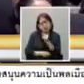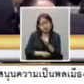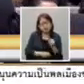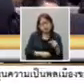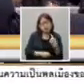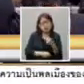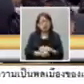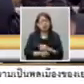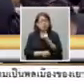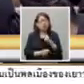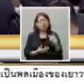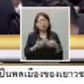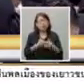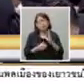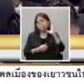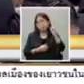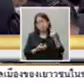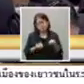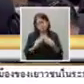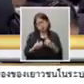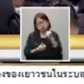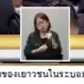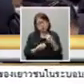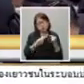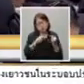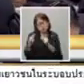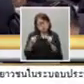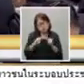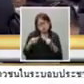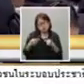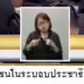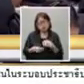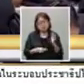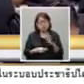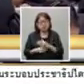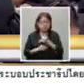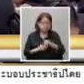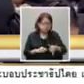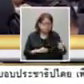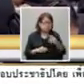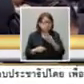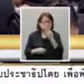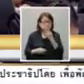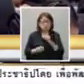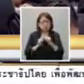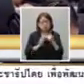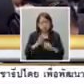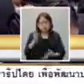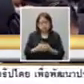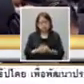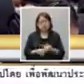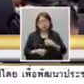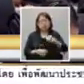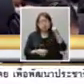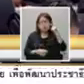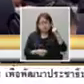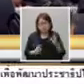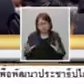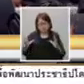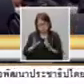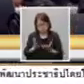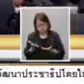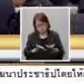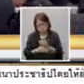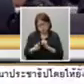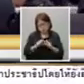ณพ่อคุณแม่ผมสอนมาดีผมไม่โต้ตอบหรอกครับผมก็กลับลงมาผมก็ไม่ได้พูดอะไรผมถือว่าข้อตกลงที่เ